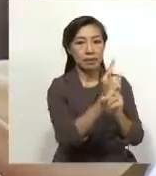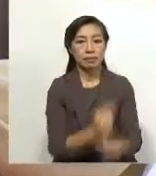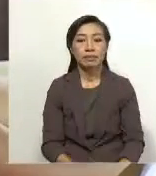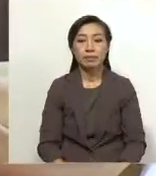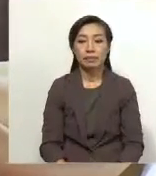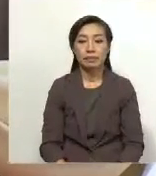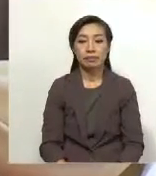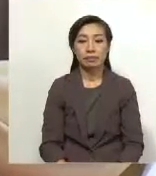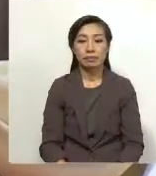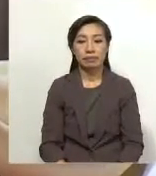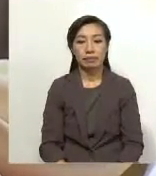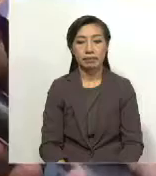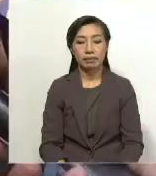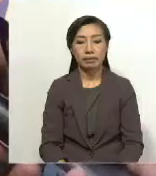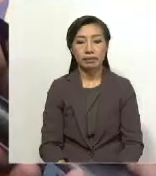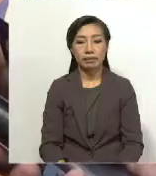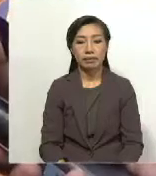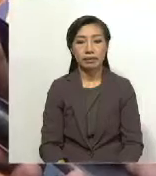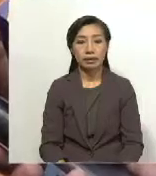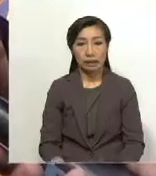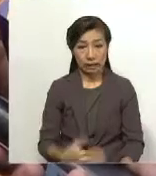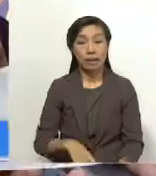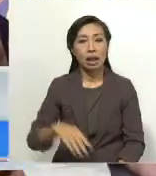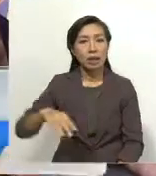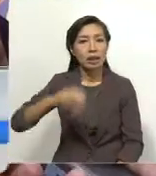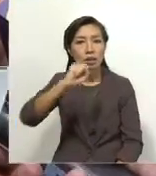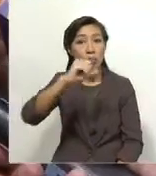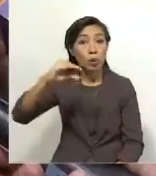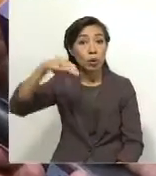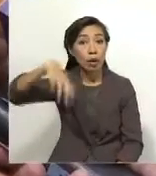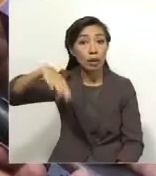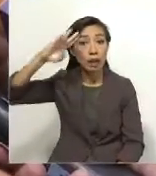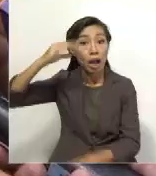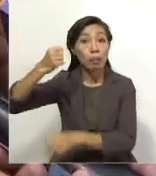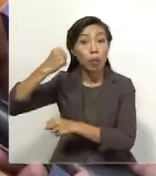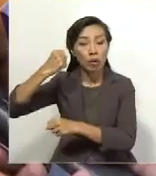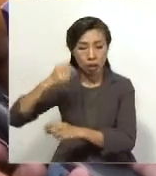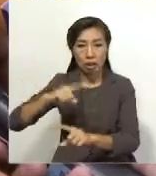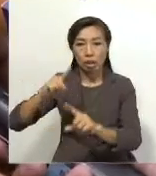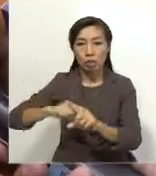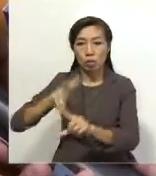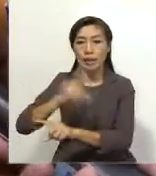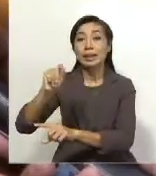ครับ สโมสรทบวันที่25